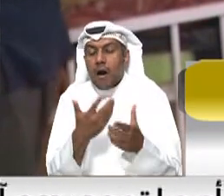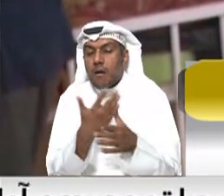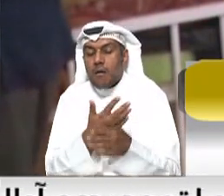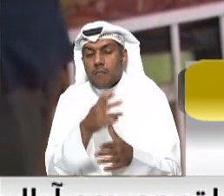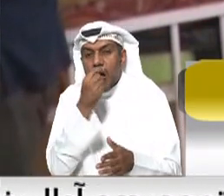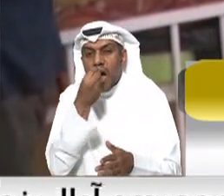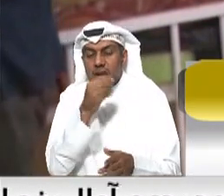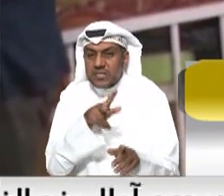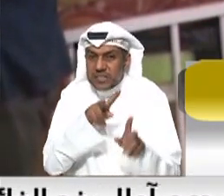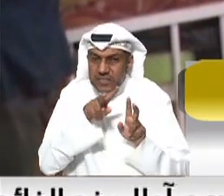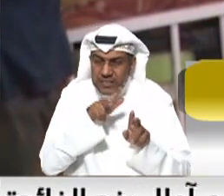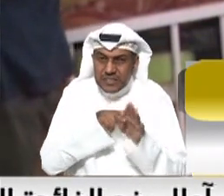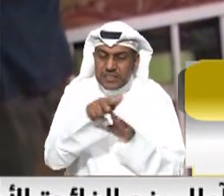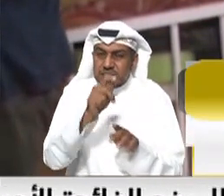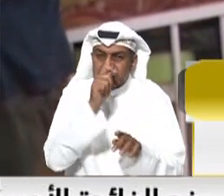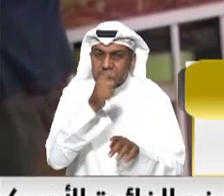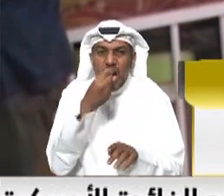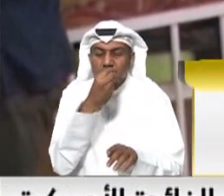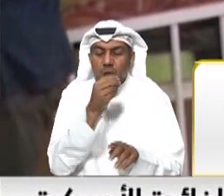وخاصة